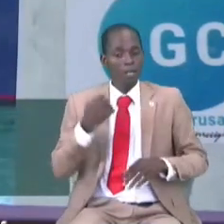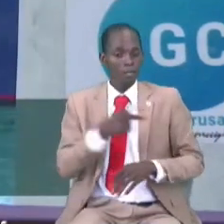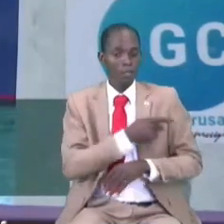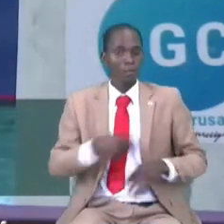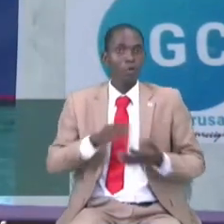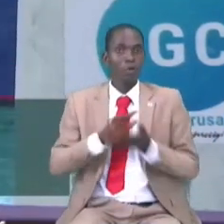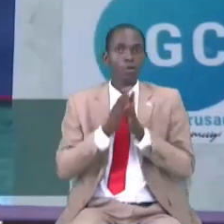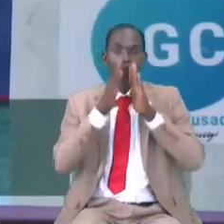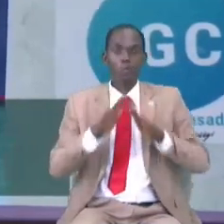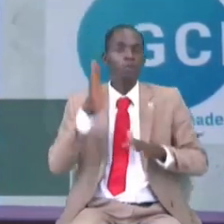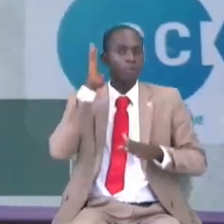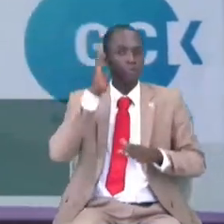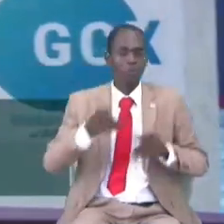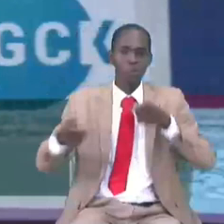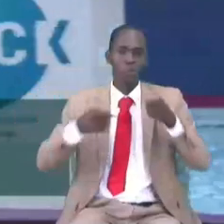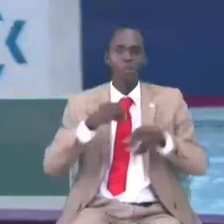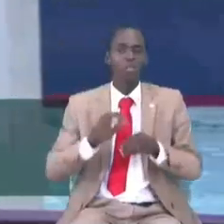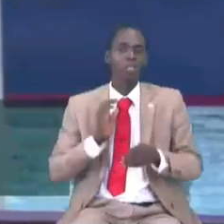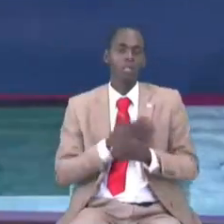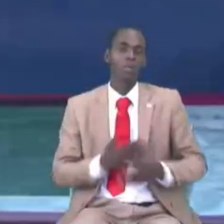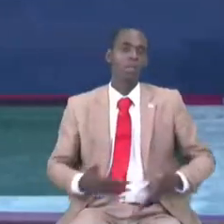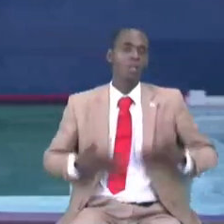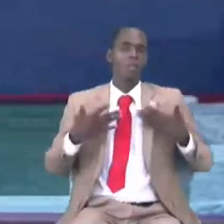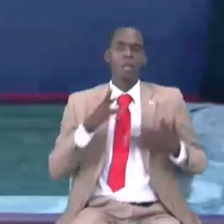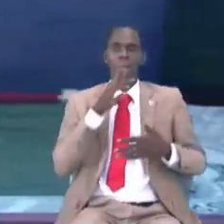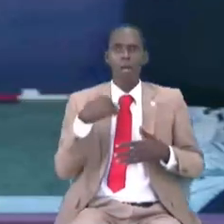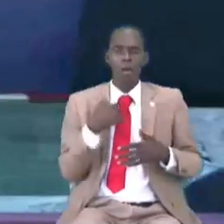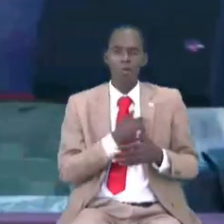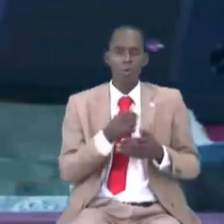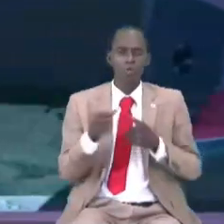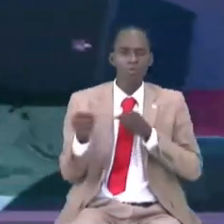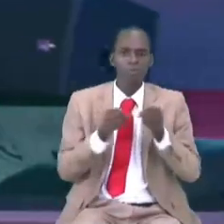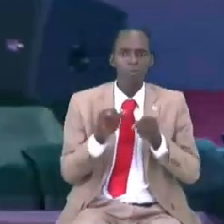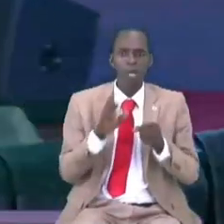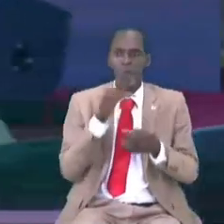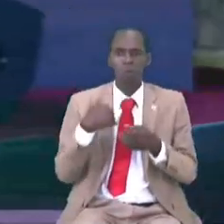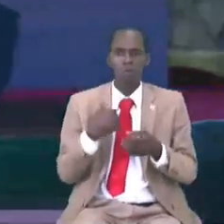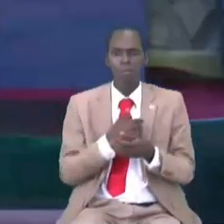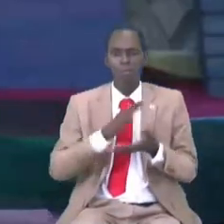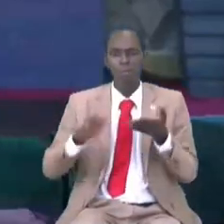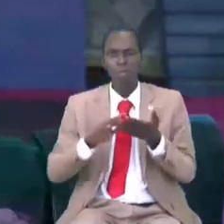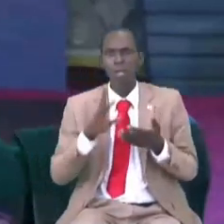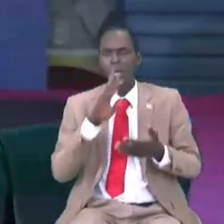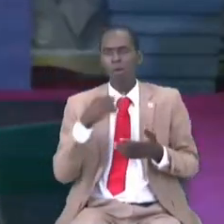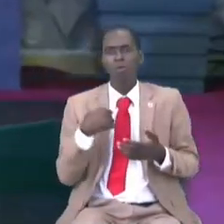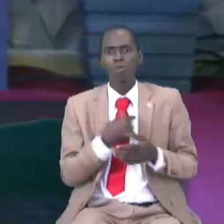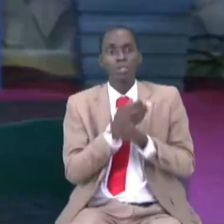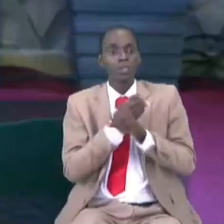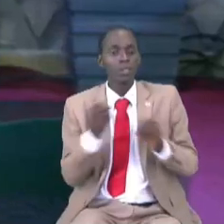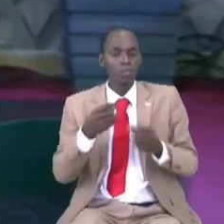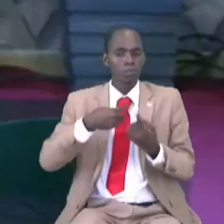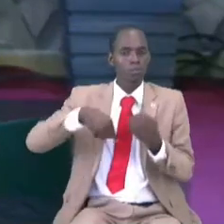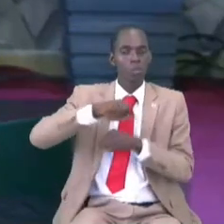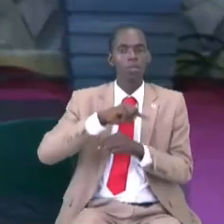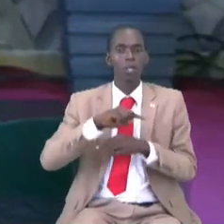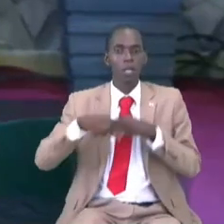sommes pardonnés? Est-ce que nous sommes sauvés? Est-ce que nous sommes changés? L'évidence de cela, il y